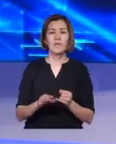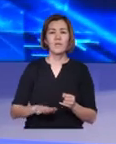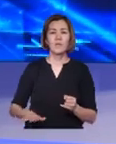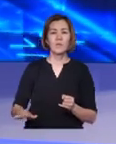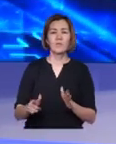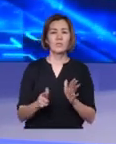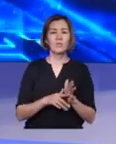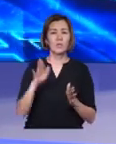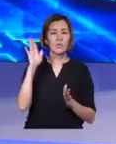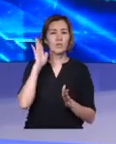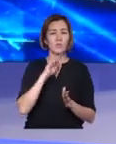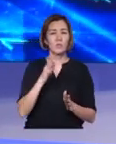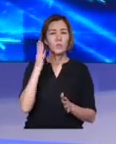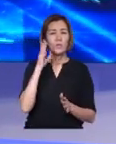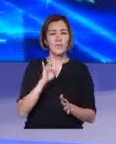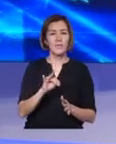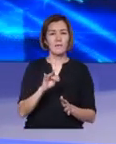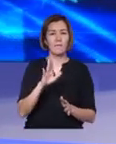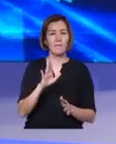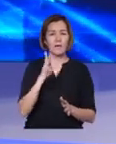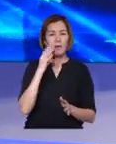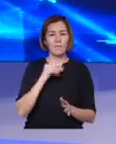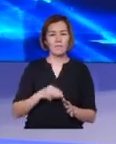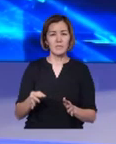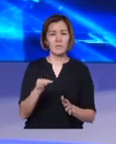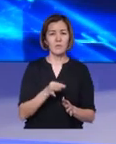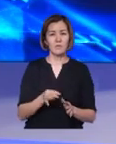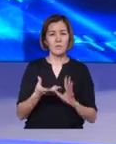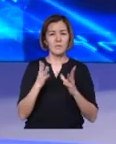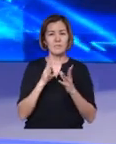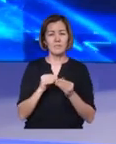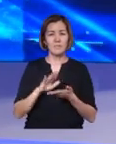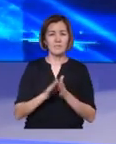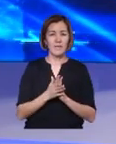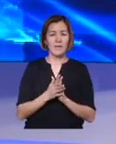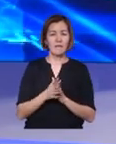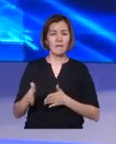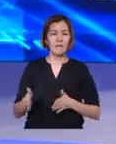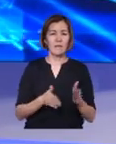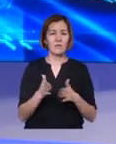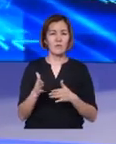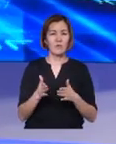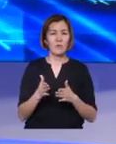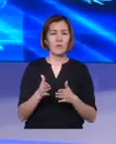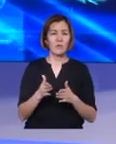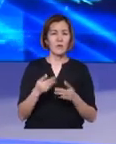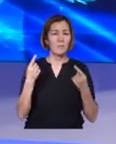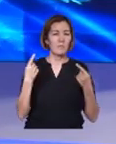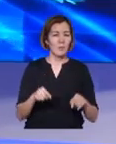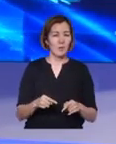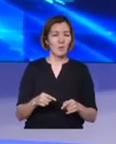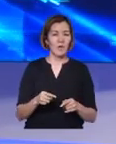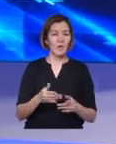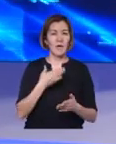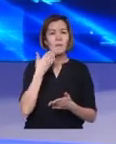Как и во многих регионах страны, в крае ЖТСУ и Алматинской области состояние дорог оставляет желать лучшего. Соответствующее обращение